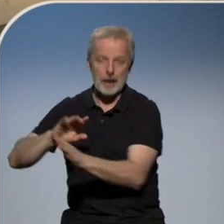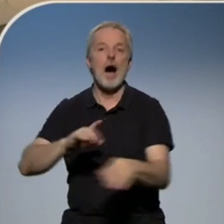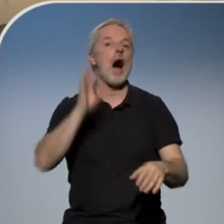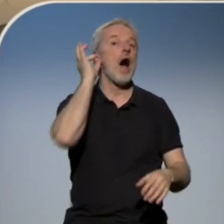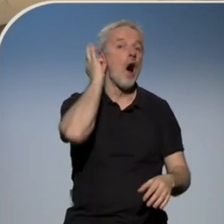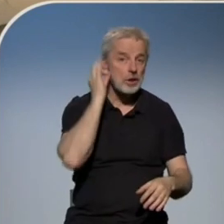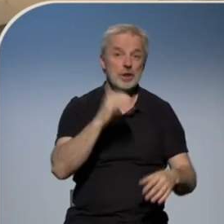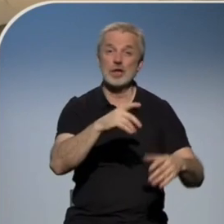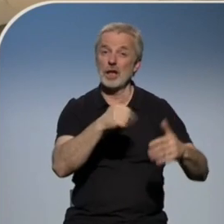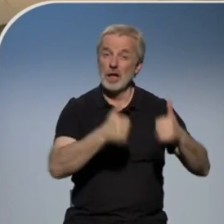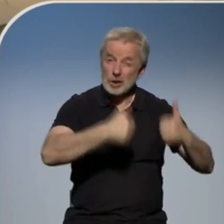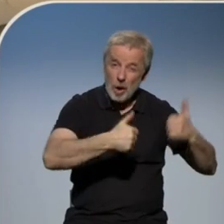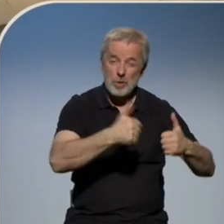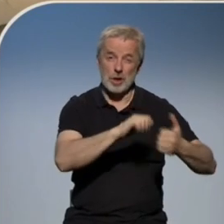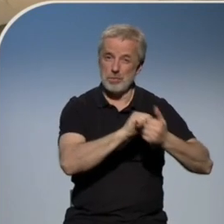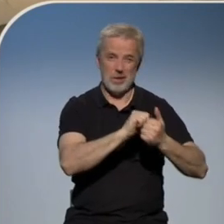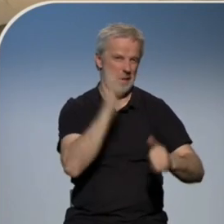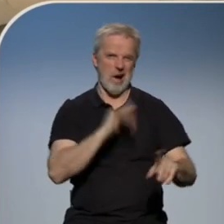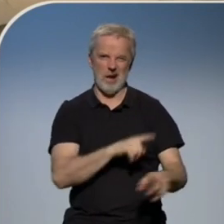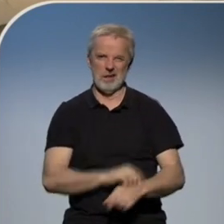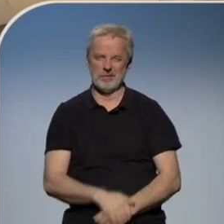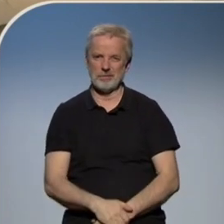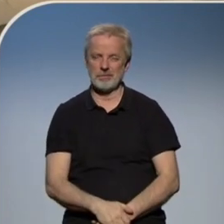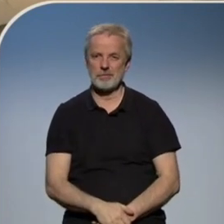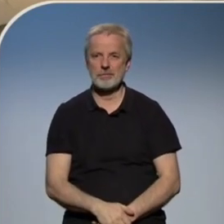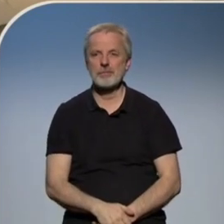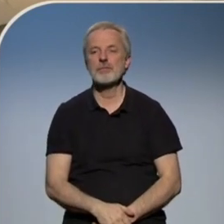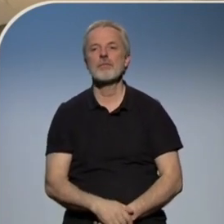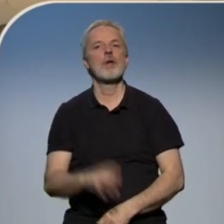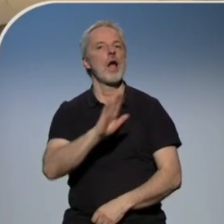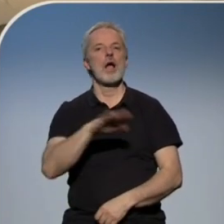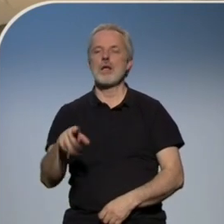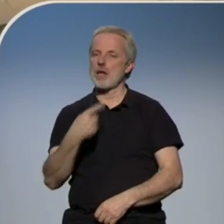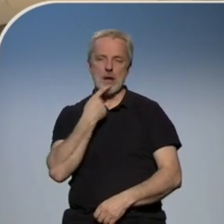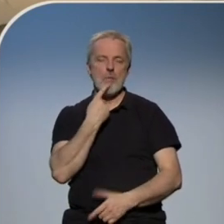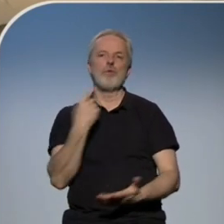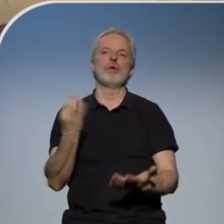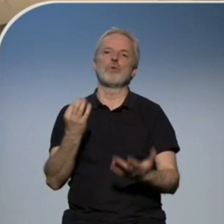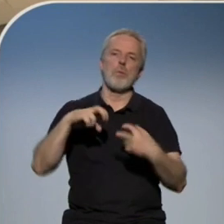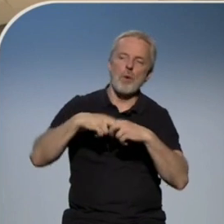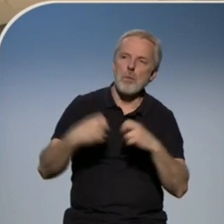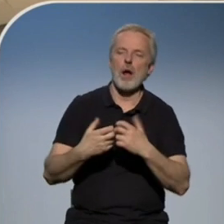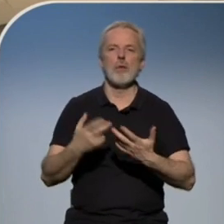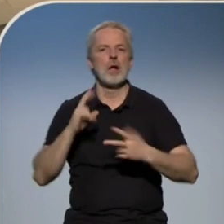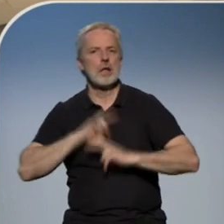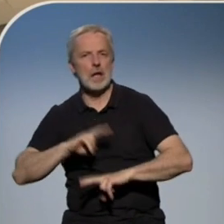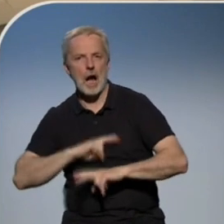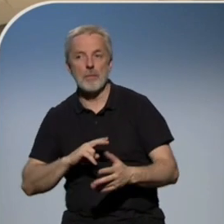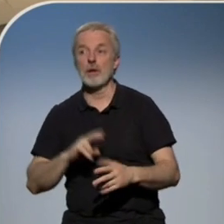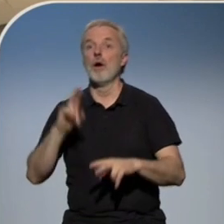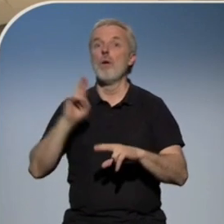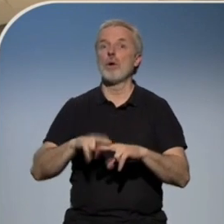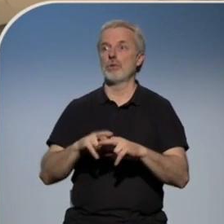hodně obližuje jakékoliv výkonnostní zaměření. Děti nám často neřeknou, že něco trápí, že se něčeho bojí, ale třeba když mají začít